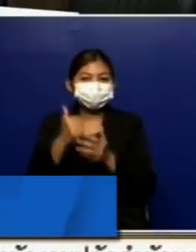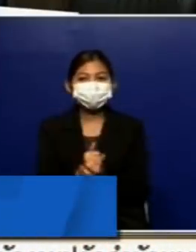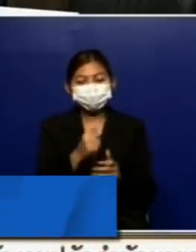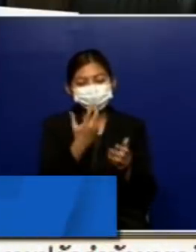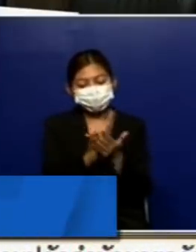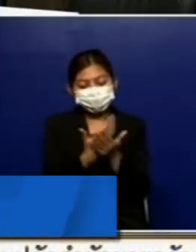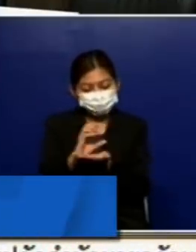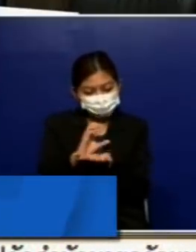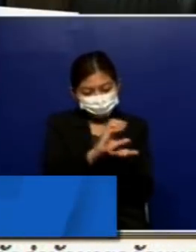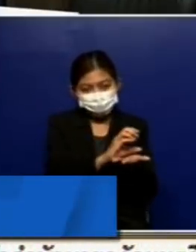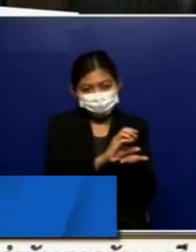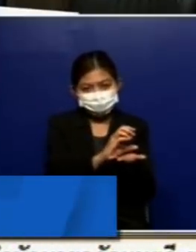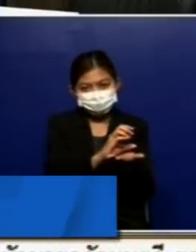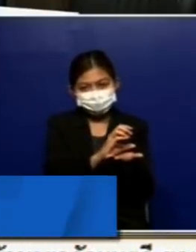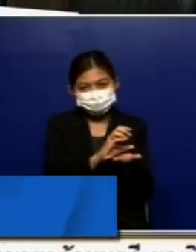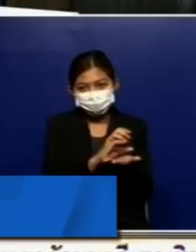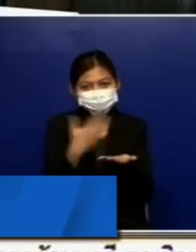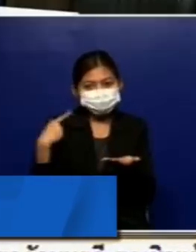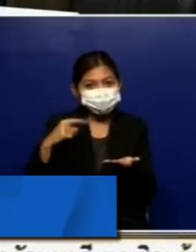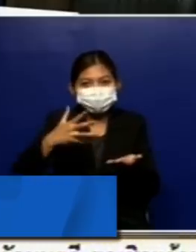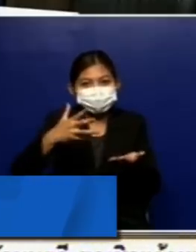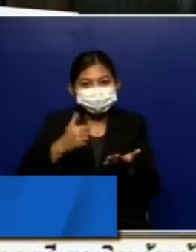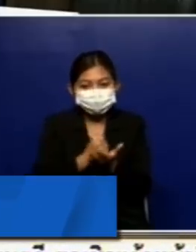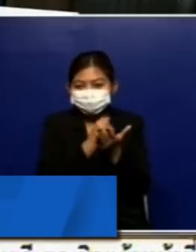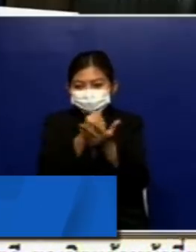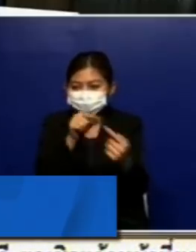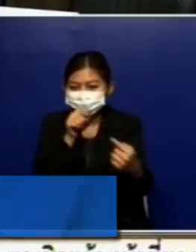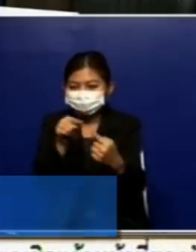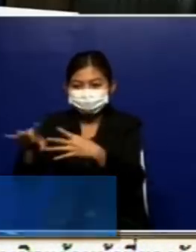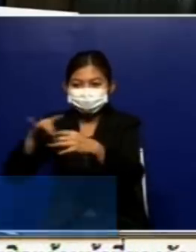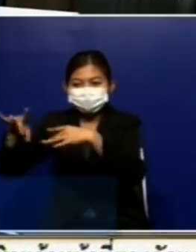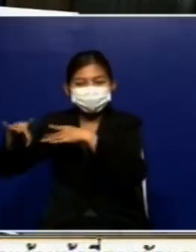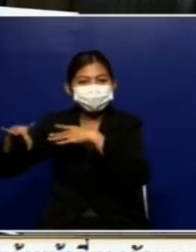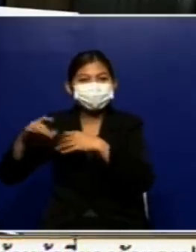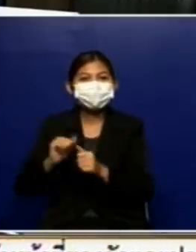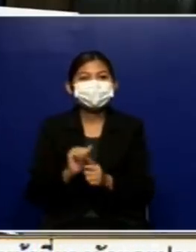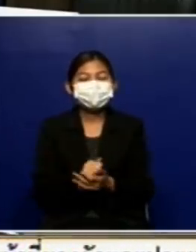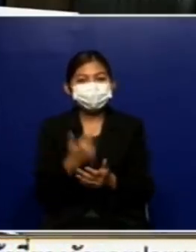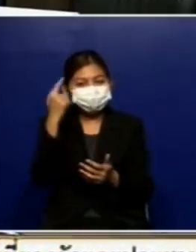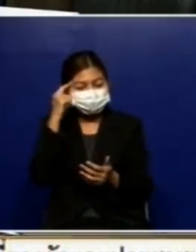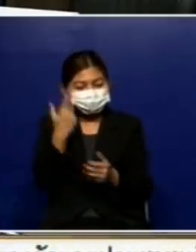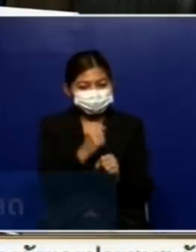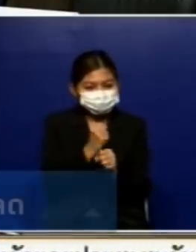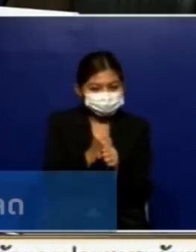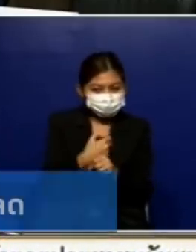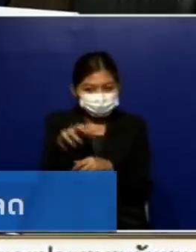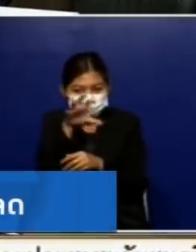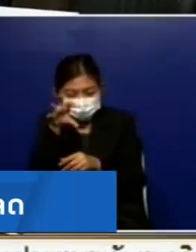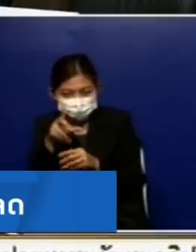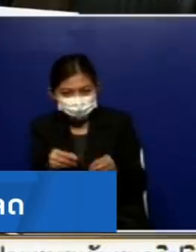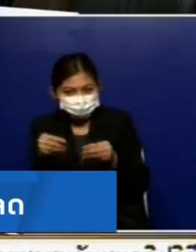ที่ได้ก็จะได้งบที่ไร้สามัญสำนึกนอกจากไร้สามัญสำนึกแล้วยังจงใจอำพรางหลอกลวงประชาชนอีกด้วยครับท่านประธ